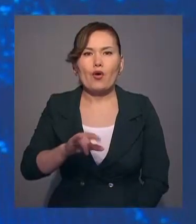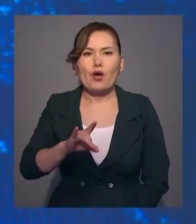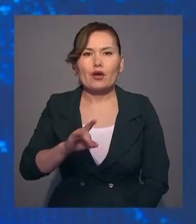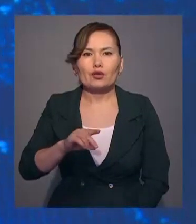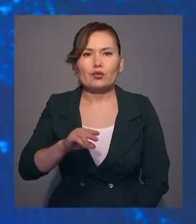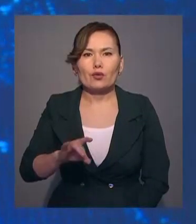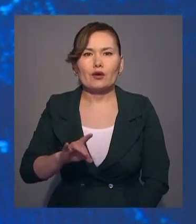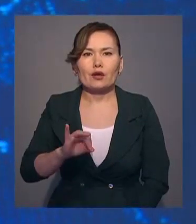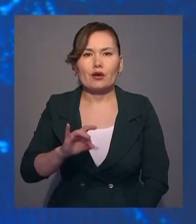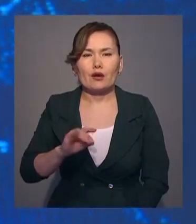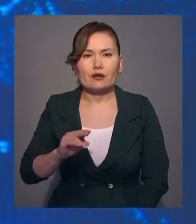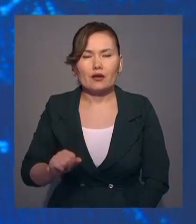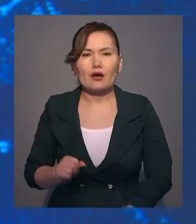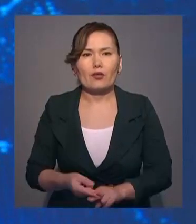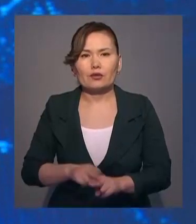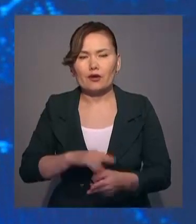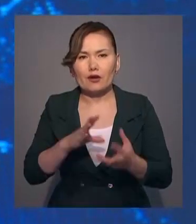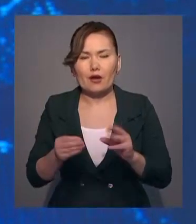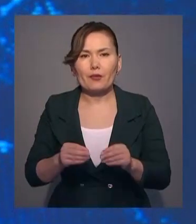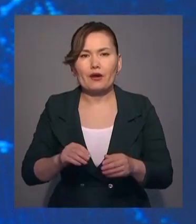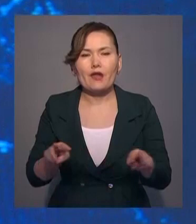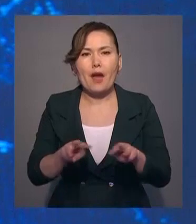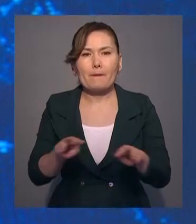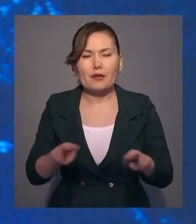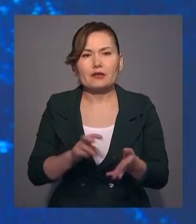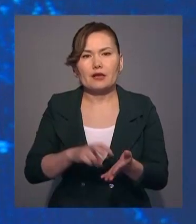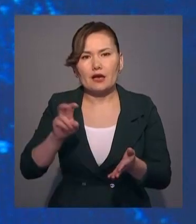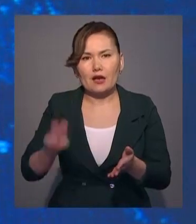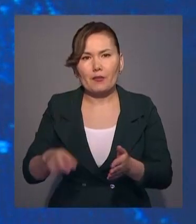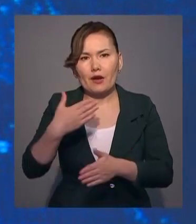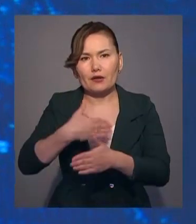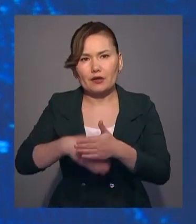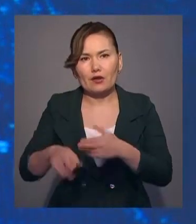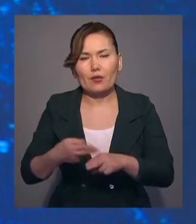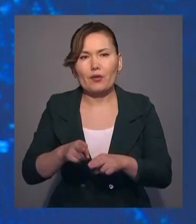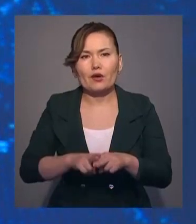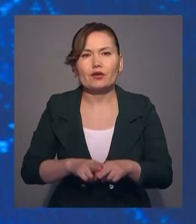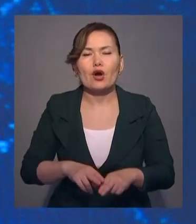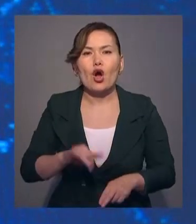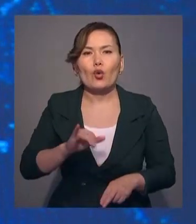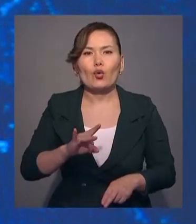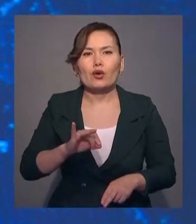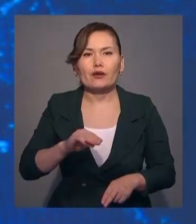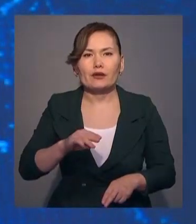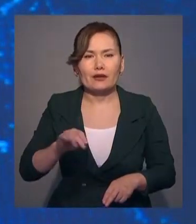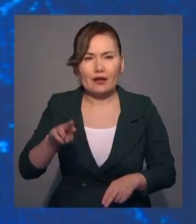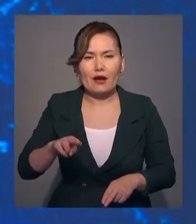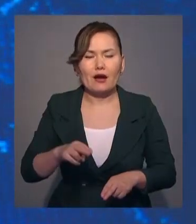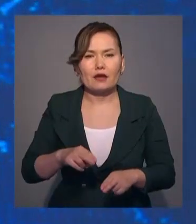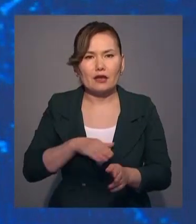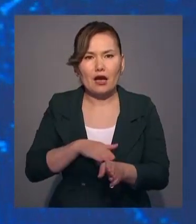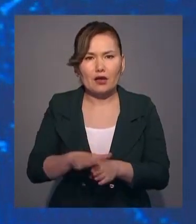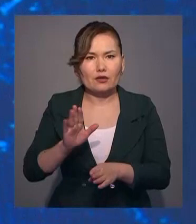Пуэрто-Рикода ел губернаторы Рикардо Роселио отставкаға кетті. Енді оның міндетін Педро Урутия атқарады. Бұл туралы